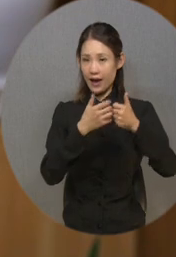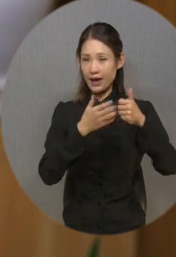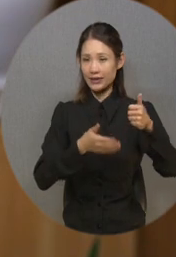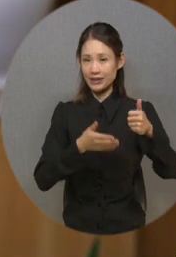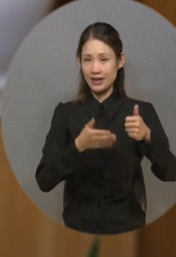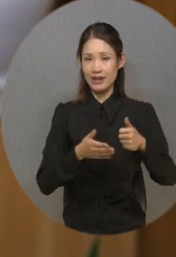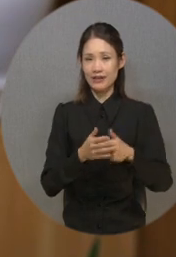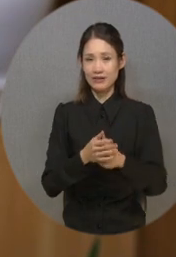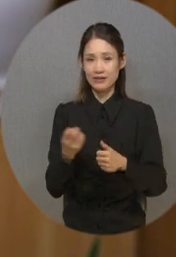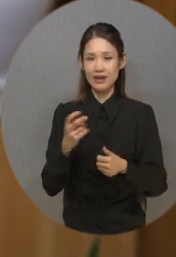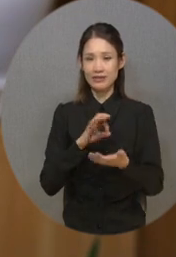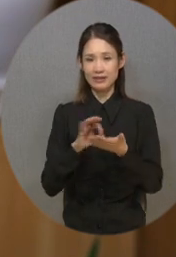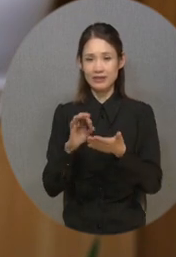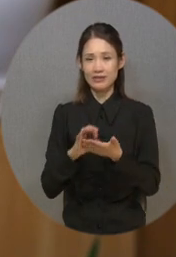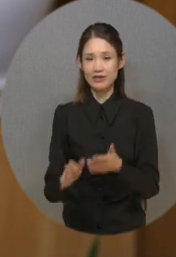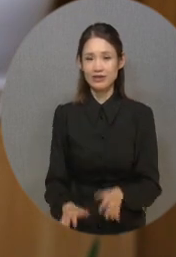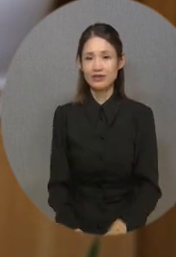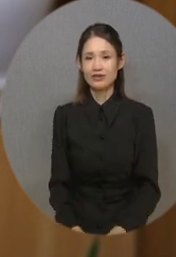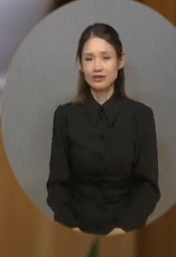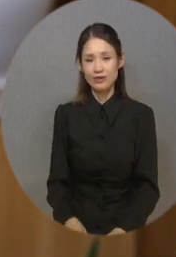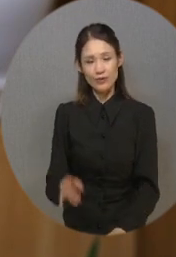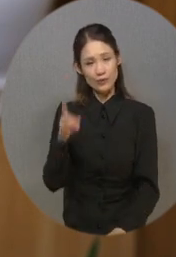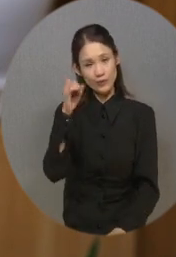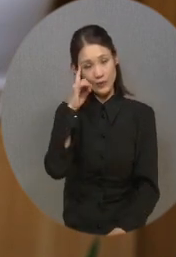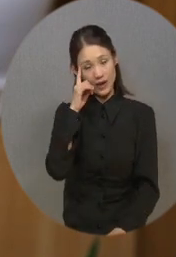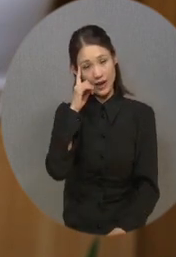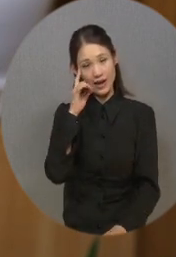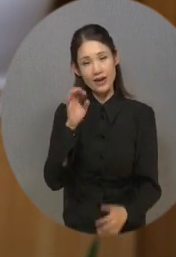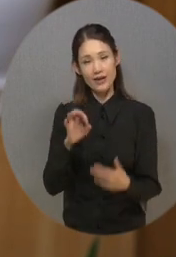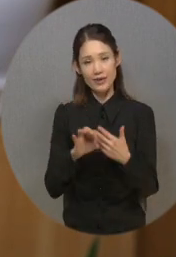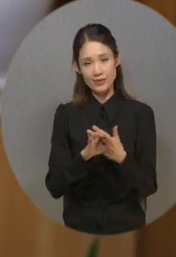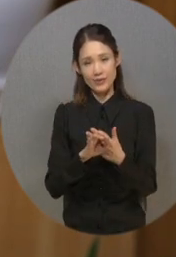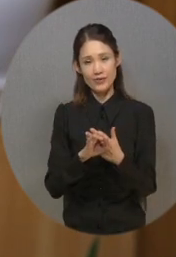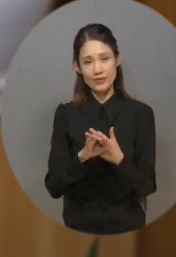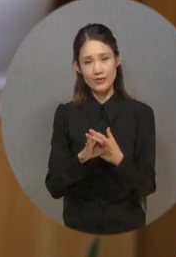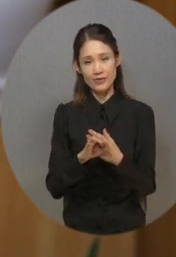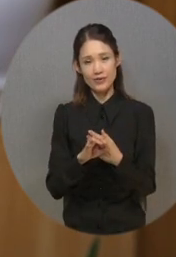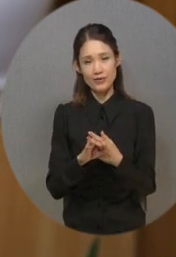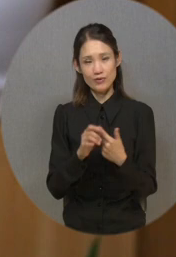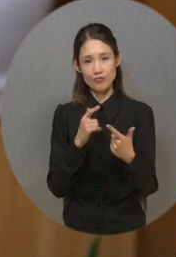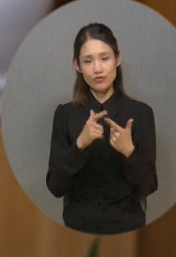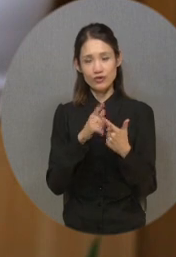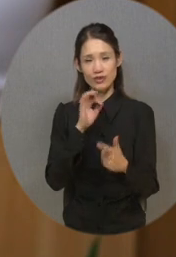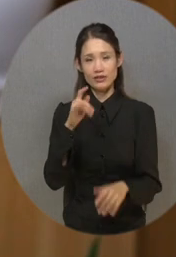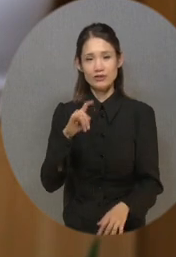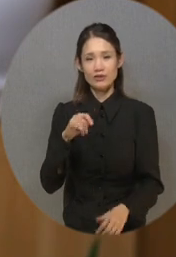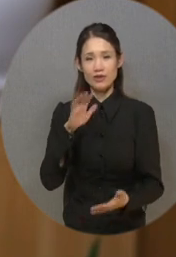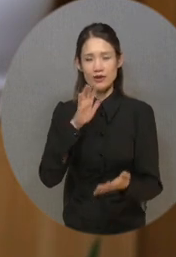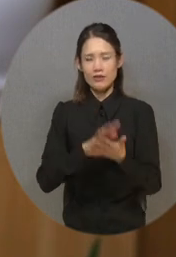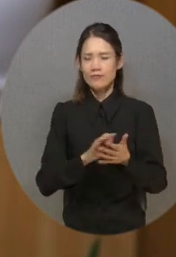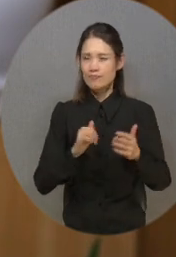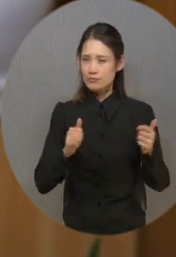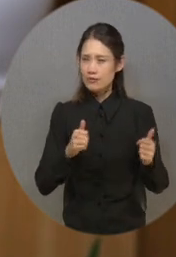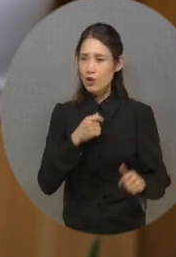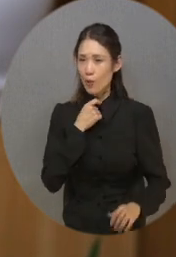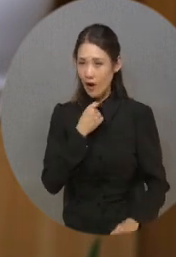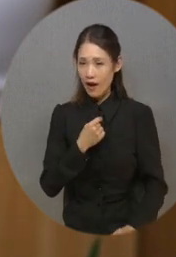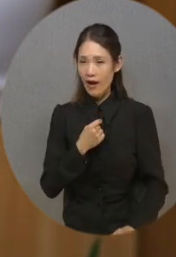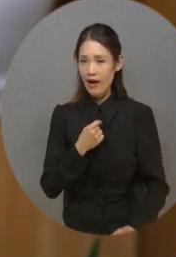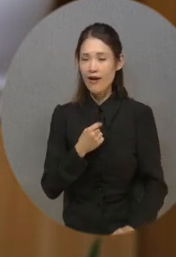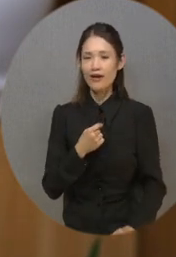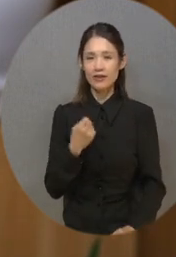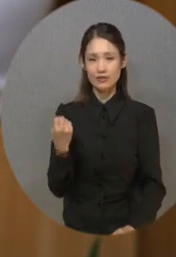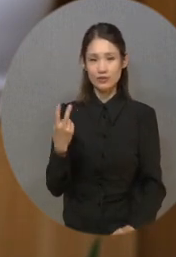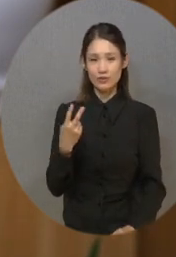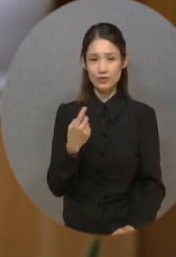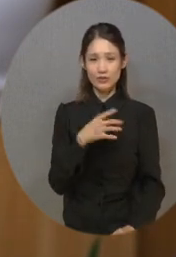그걸 다시 써먹었죠. 왜 다시 썼는가 하면 우리는 그 정도로 엑스포 유치를 부산은 열망하고 있기 때문에 네, 네, 네. 그리고